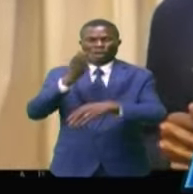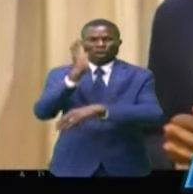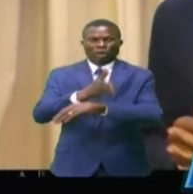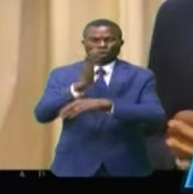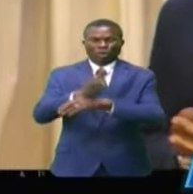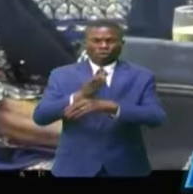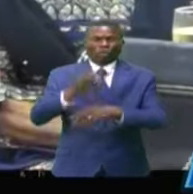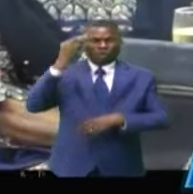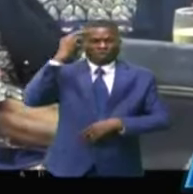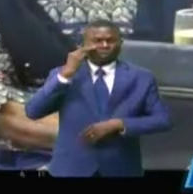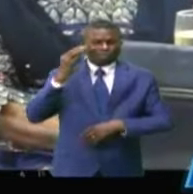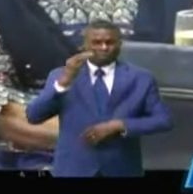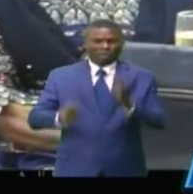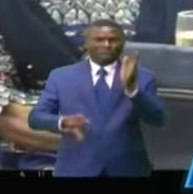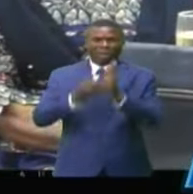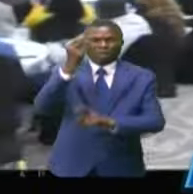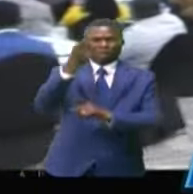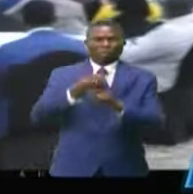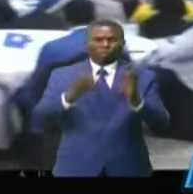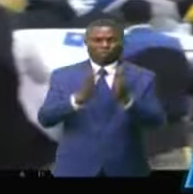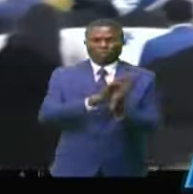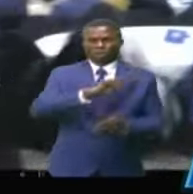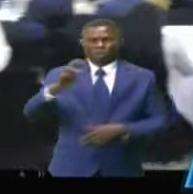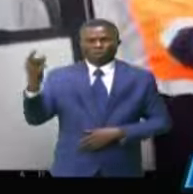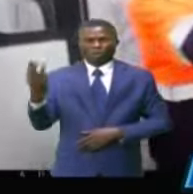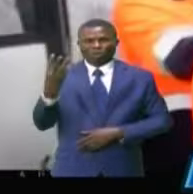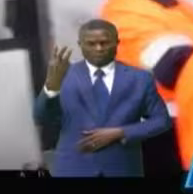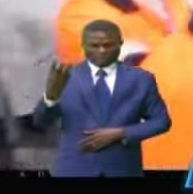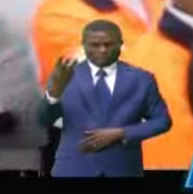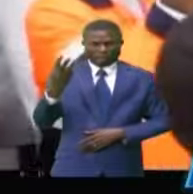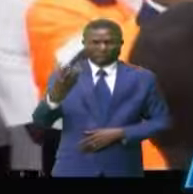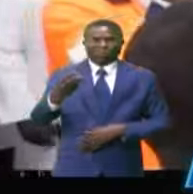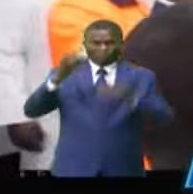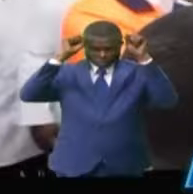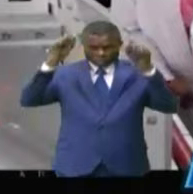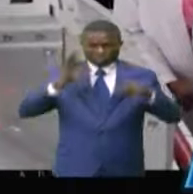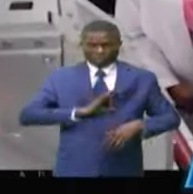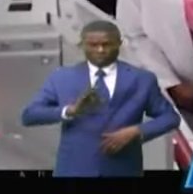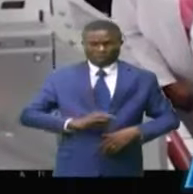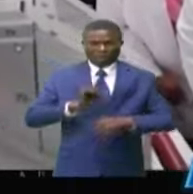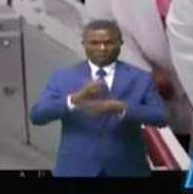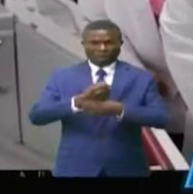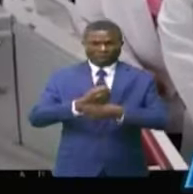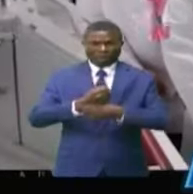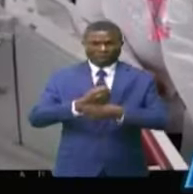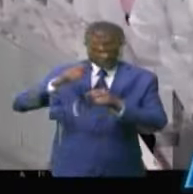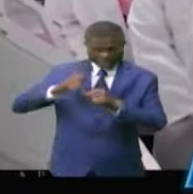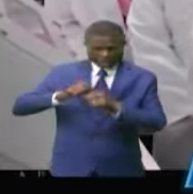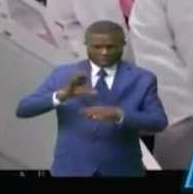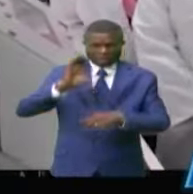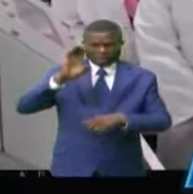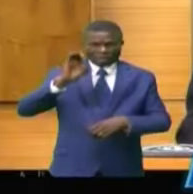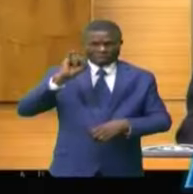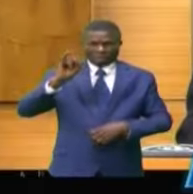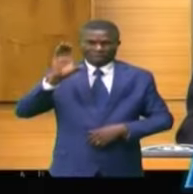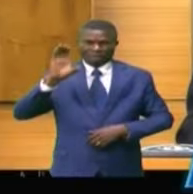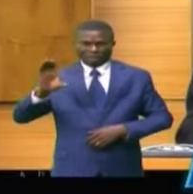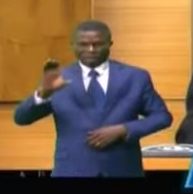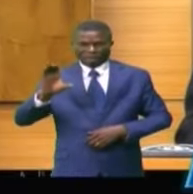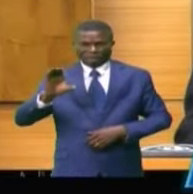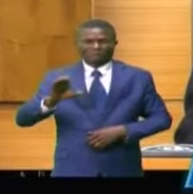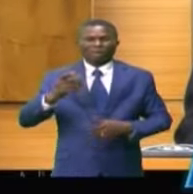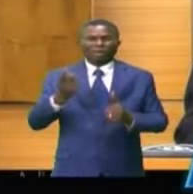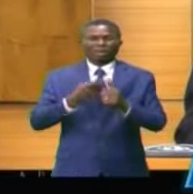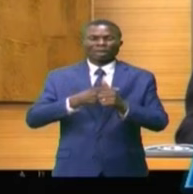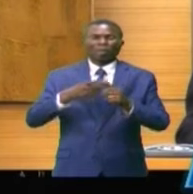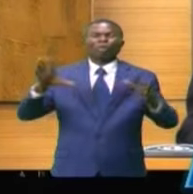13 octobre 2023. Au-delà de la prestigieuse visite du chef de l'État aux installations du laboratoire du CEC, il s'agit de